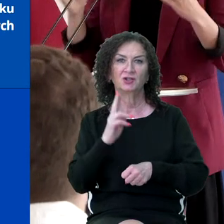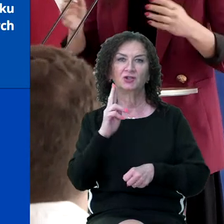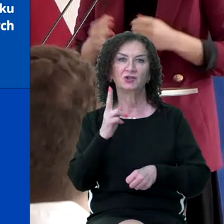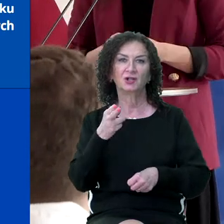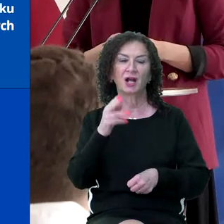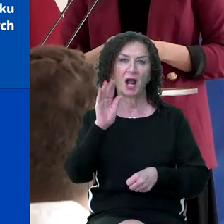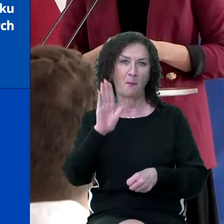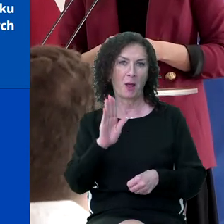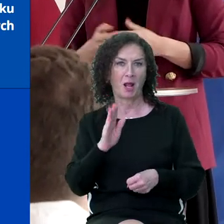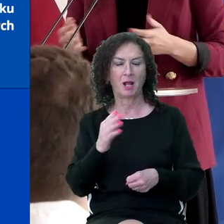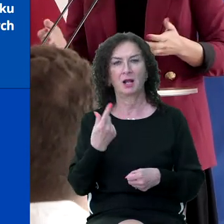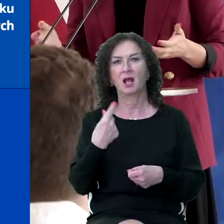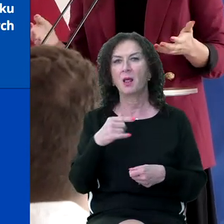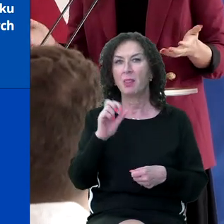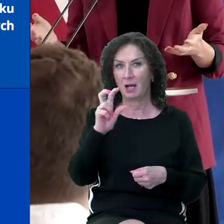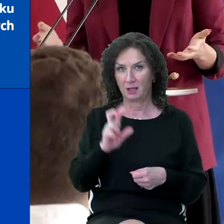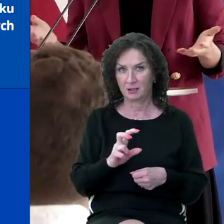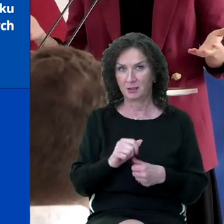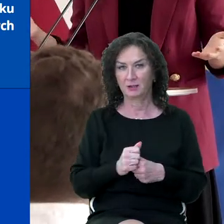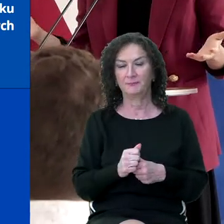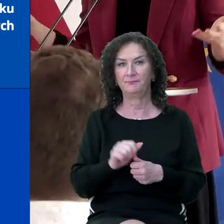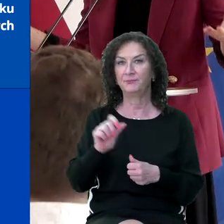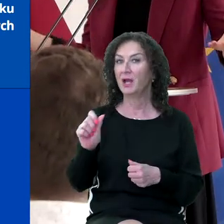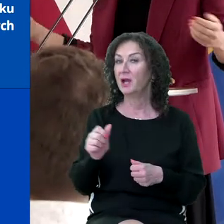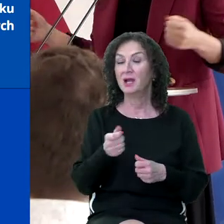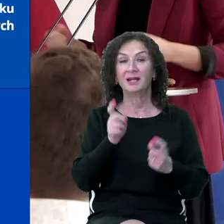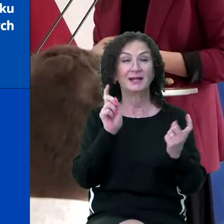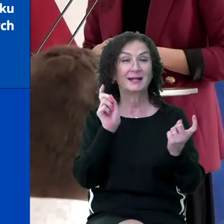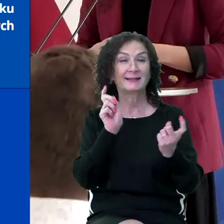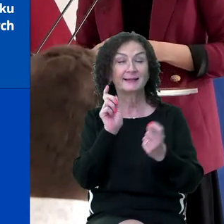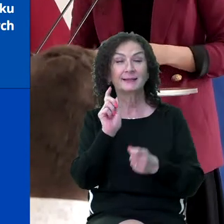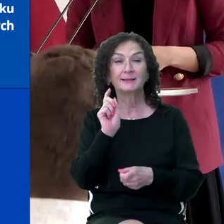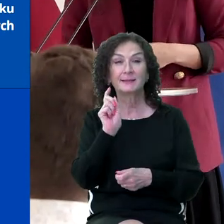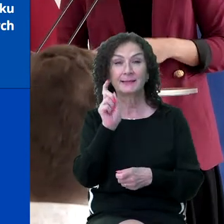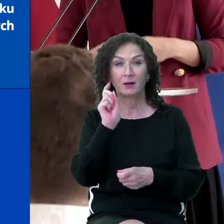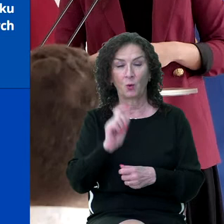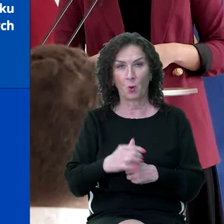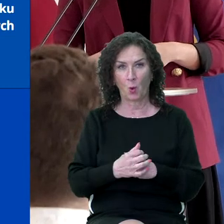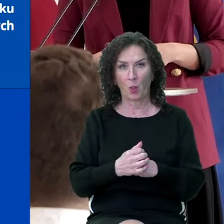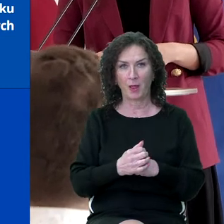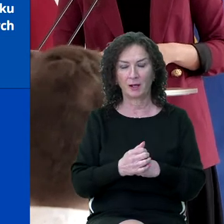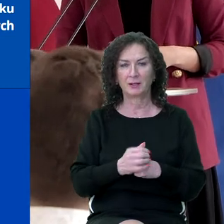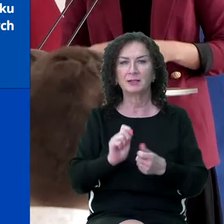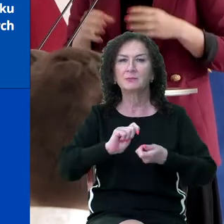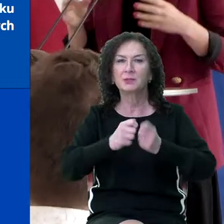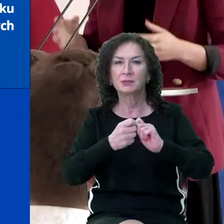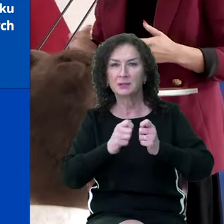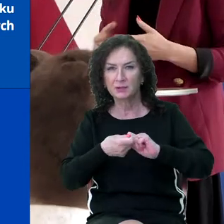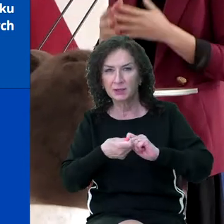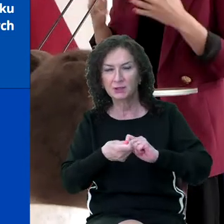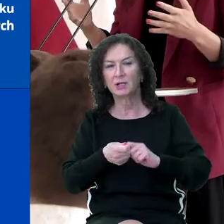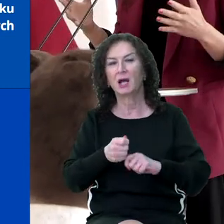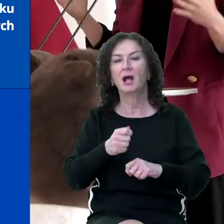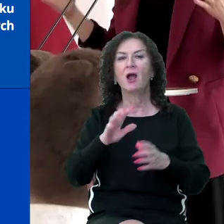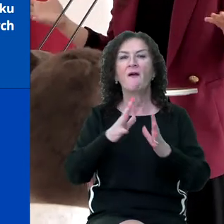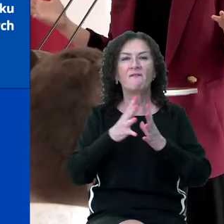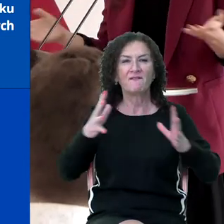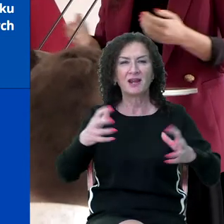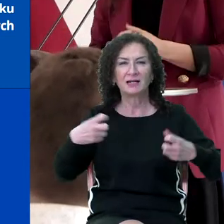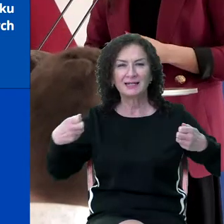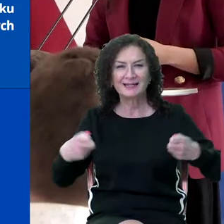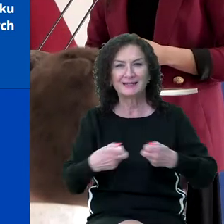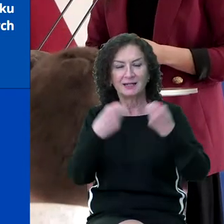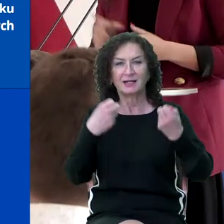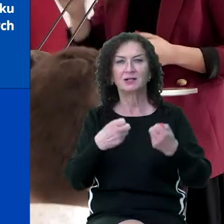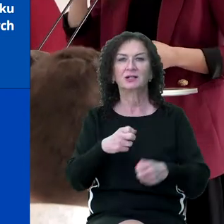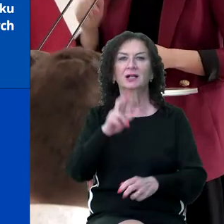jedną sekundę w wielkim zderzaczu hadronów przetwarzanych jest 40 gigabajtów danych. No to już mamy tak naprawdę to... No, faktycznie